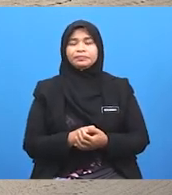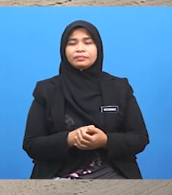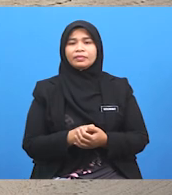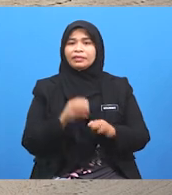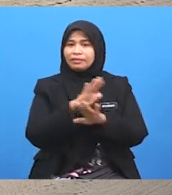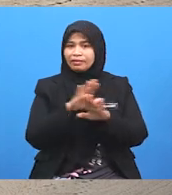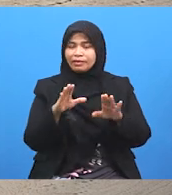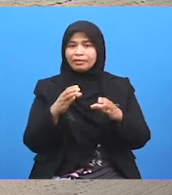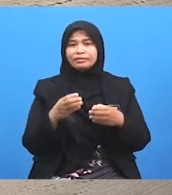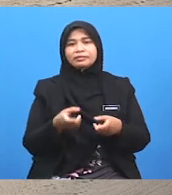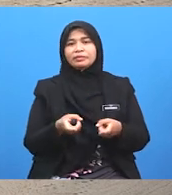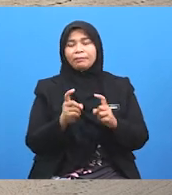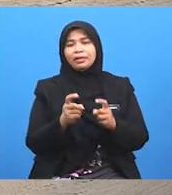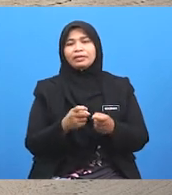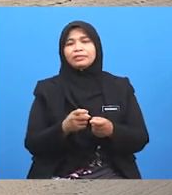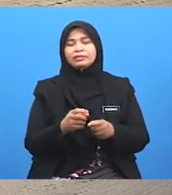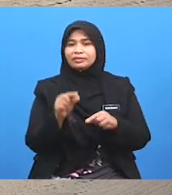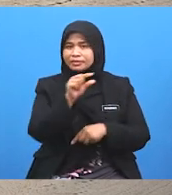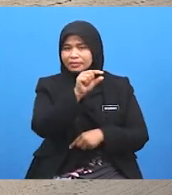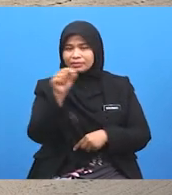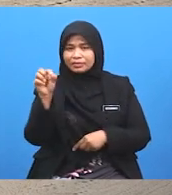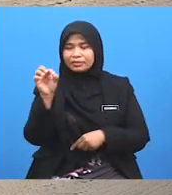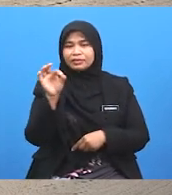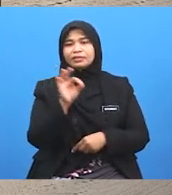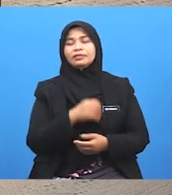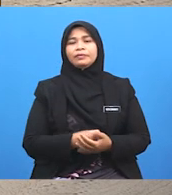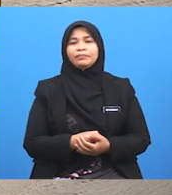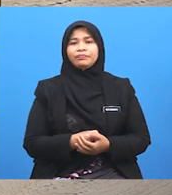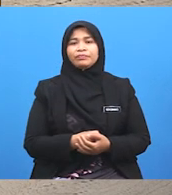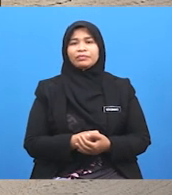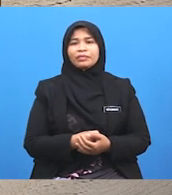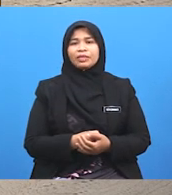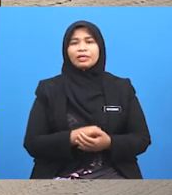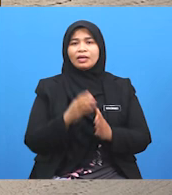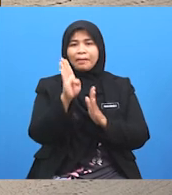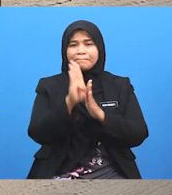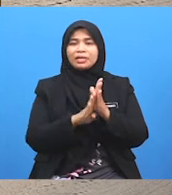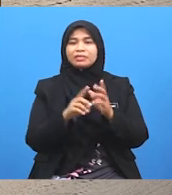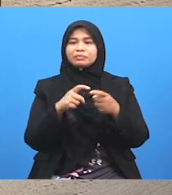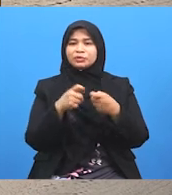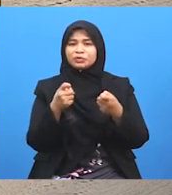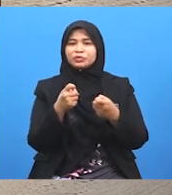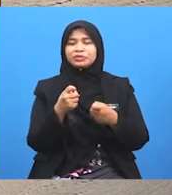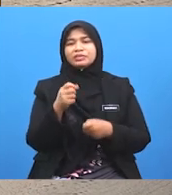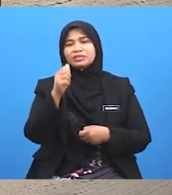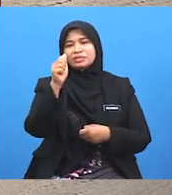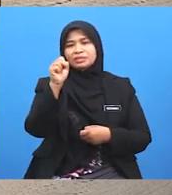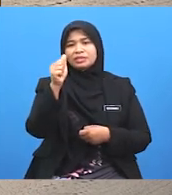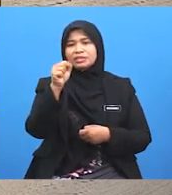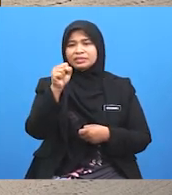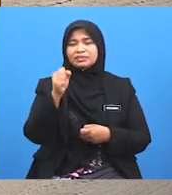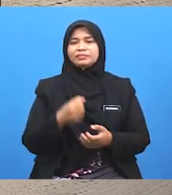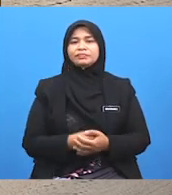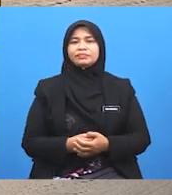Tidak cepat garis. Tidak cepat berputus asa, cikgu.